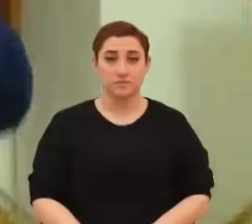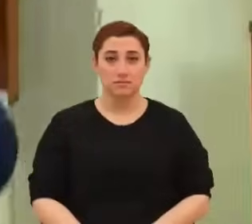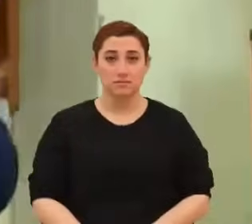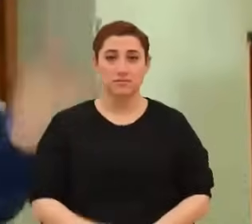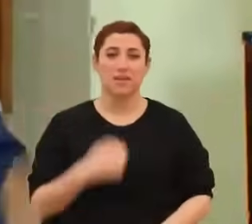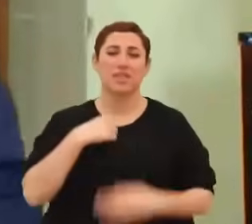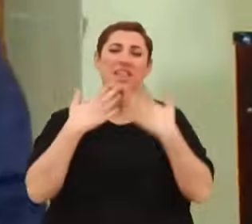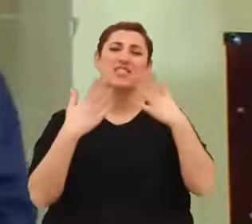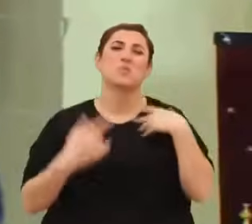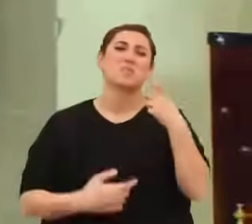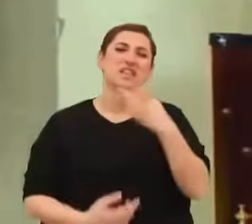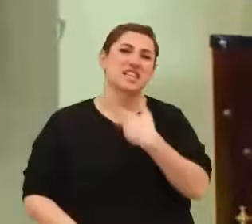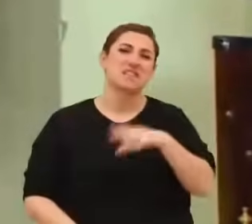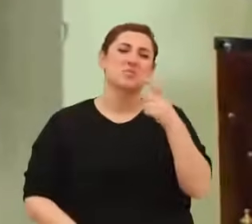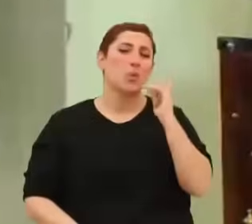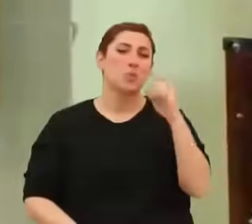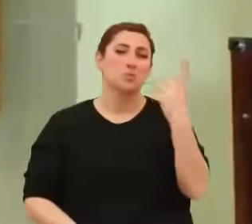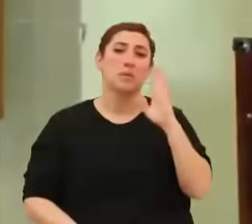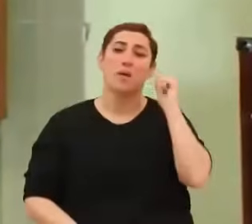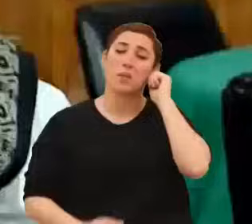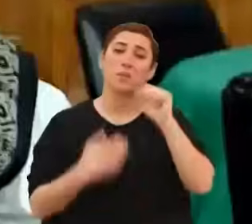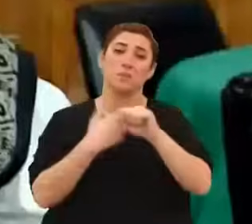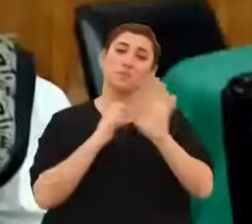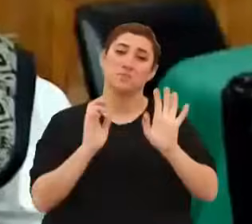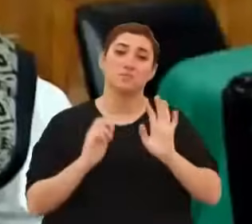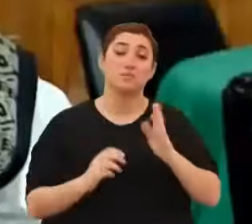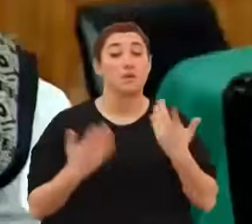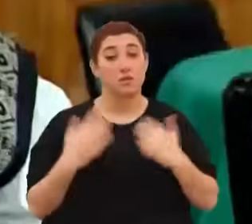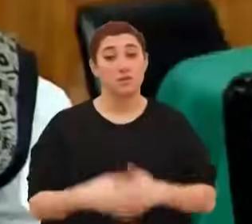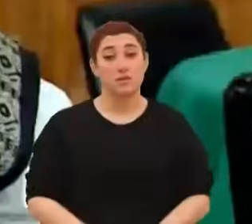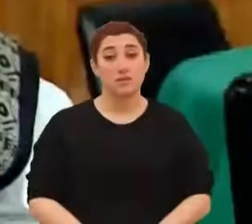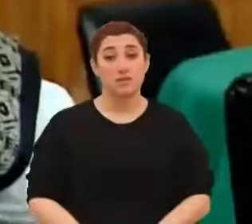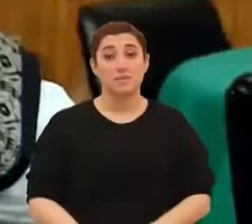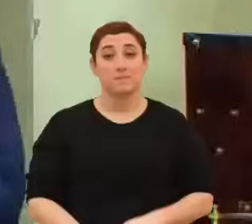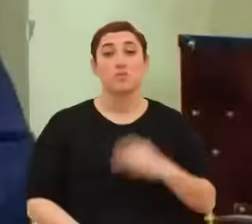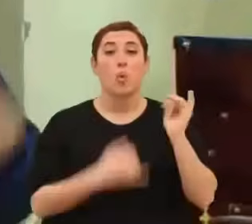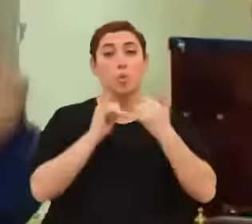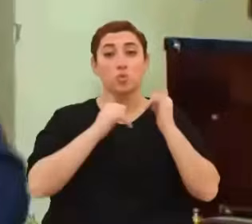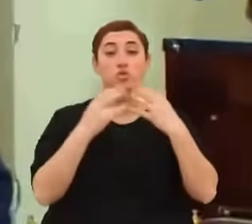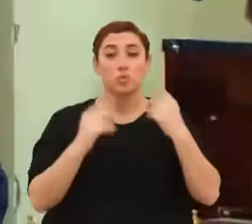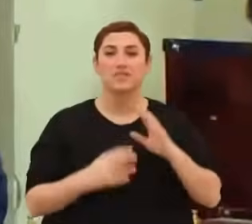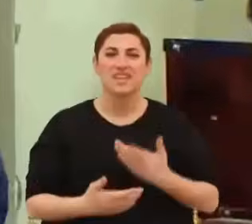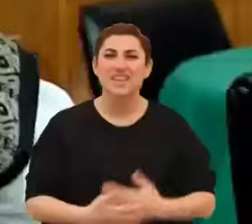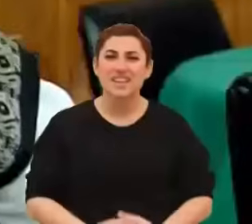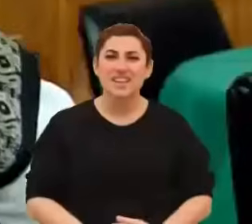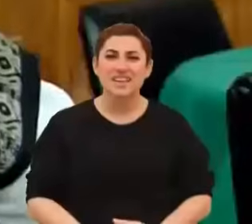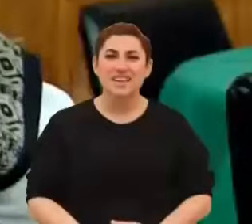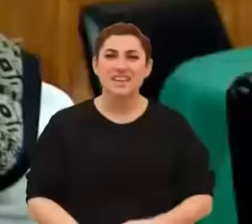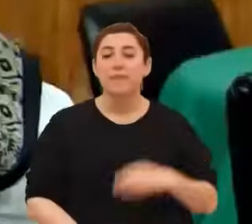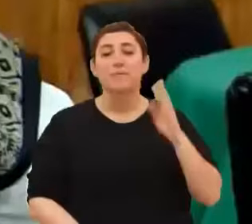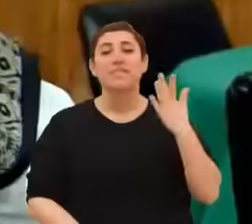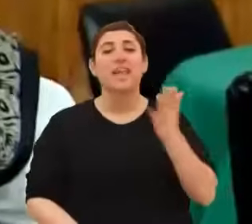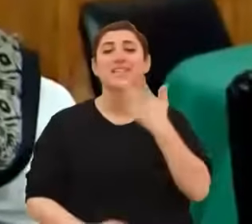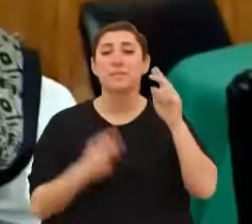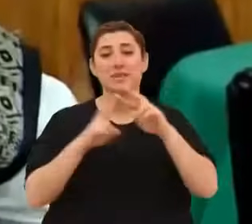Aslında nefret ediyorum ben silahtan ya. Silah kötü bir şey ama Allah göstermesin. Allah Allah ya. Vallahi billah. Oyuncak olmasa şey. Ha? Neyse